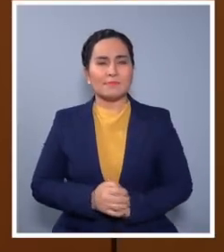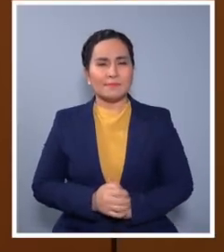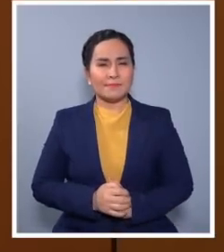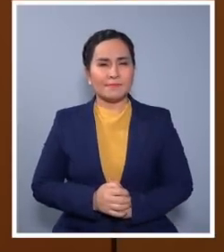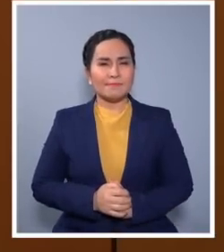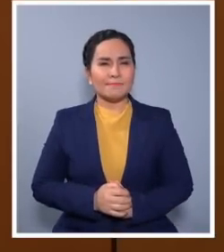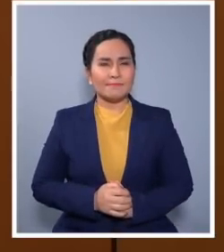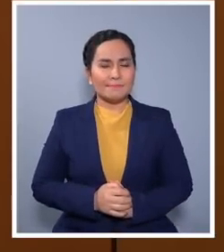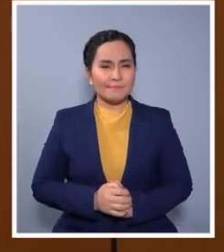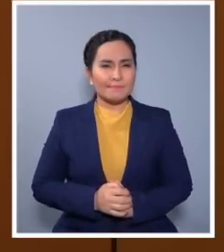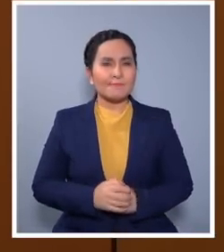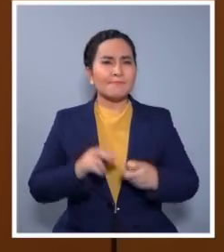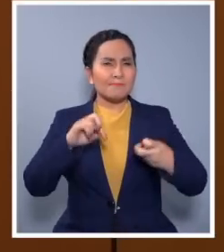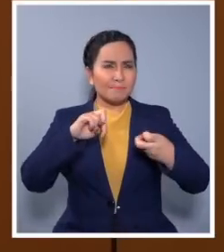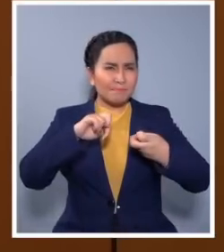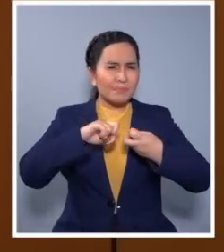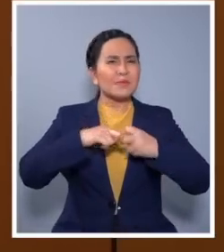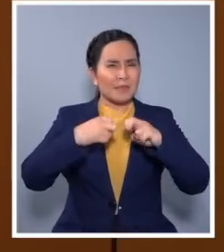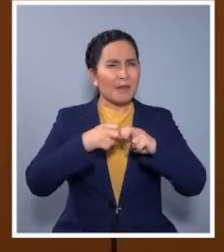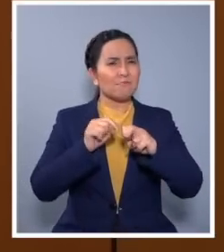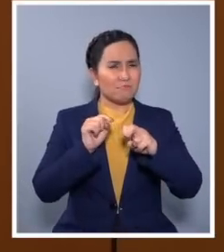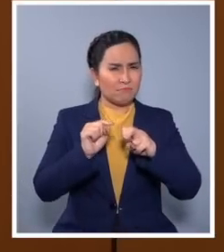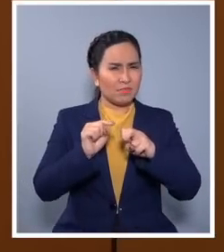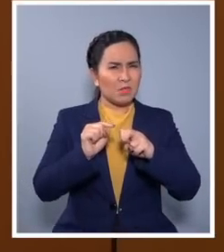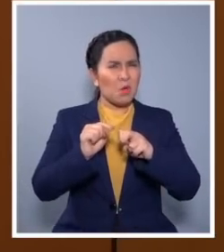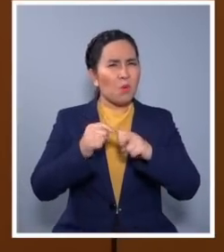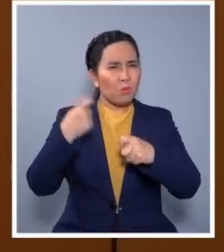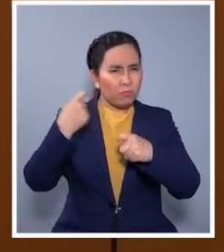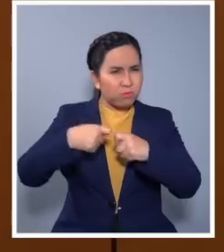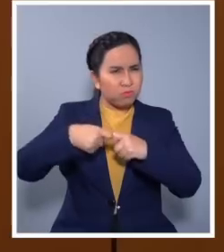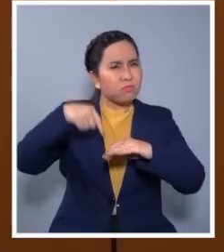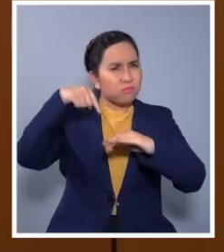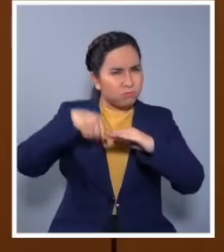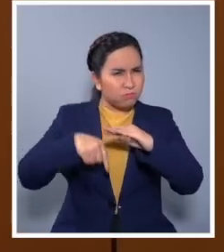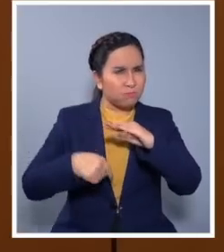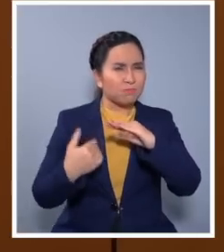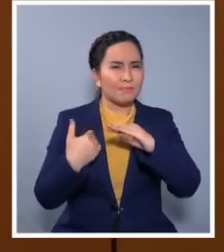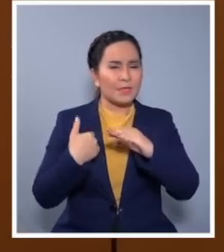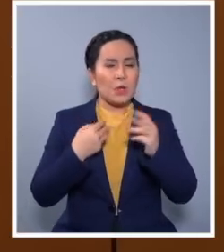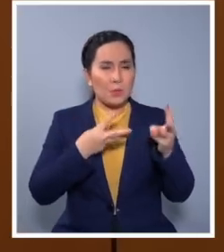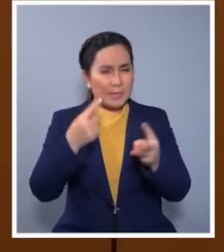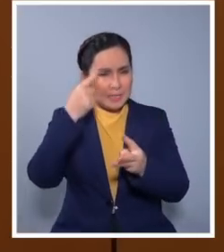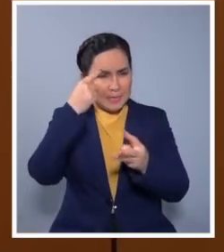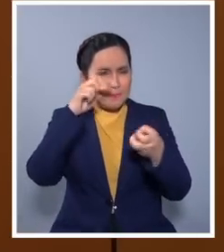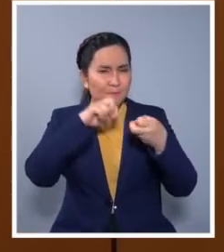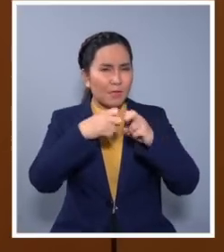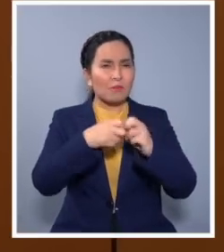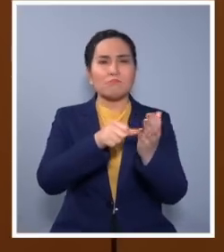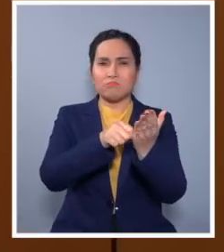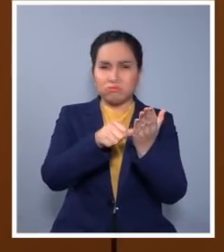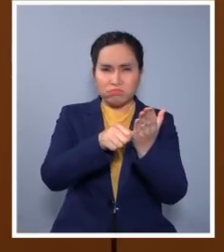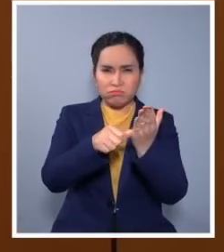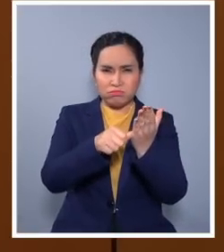ต้เป็นปัญหาที่ค่อนข้างจะลึกซึ้งการที่เราจะแก้ไขปัญห